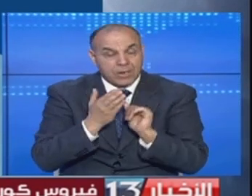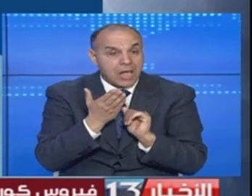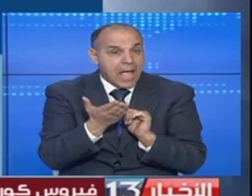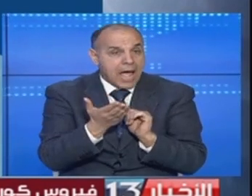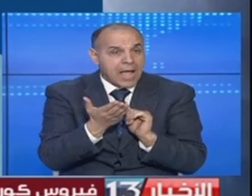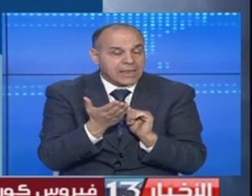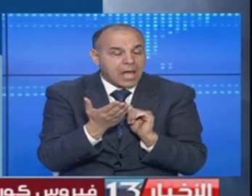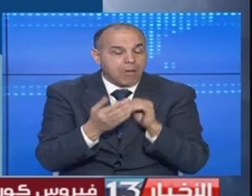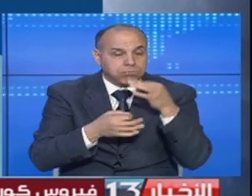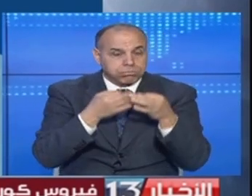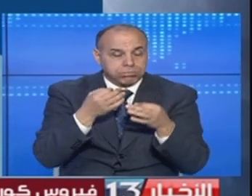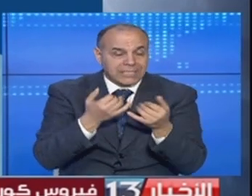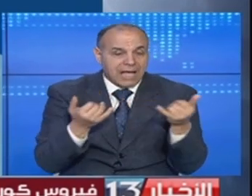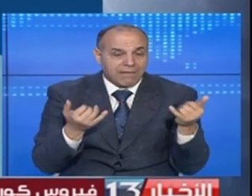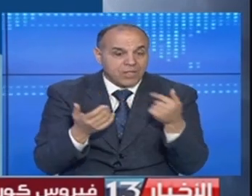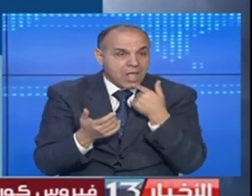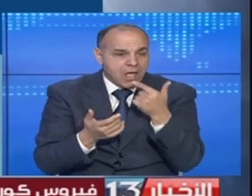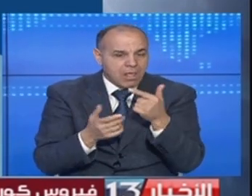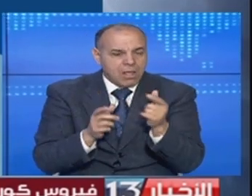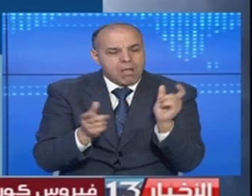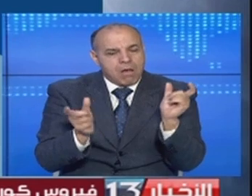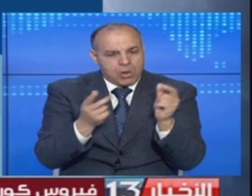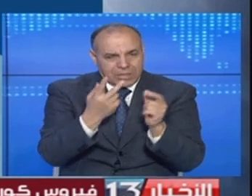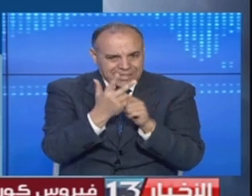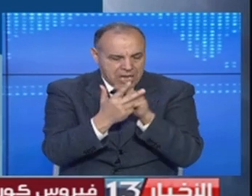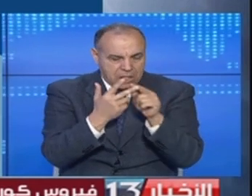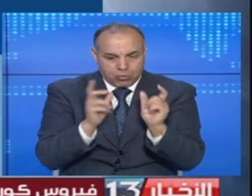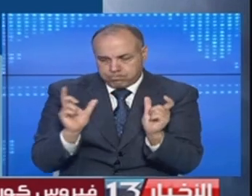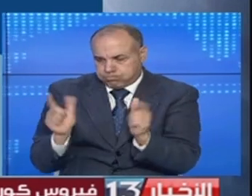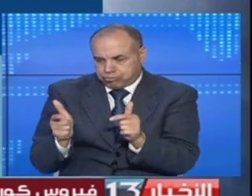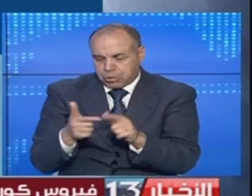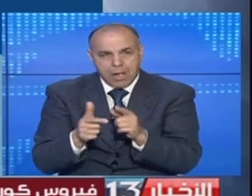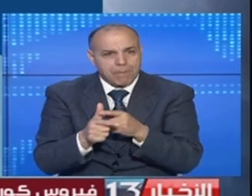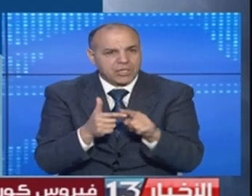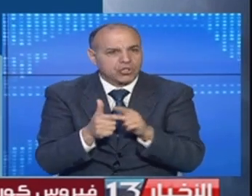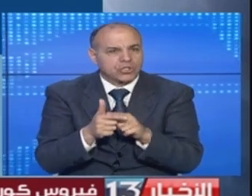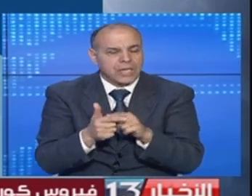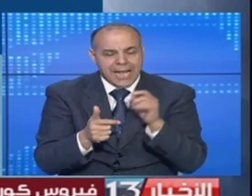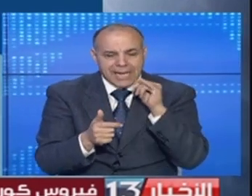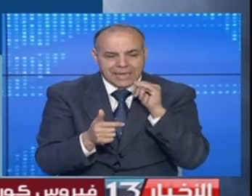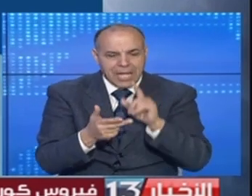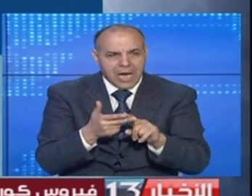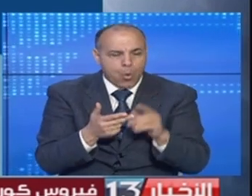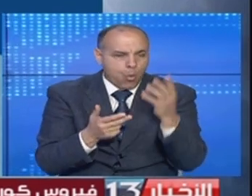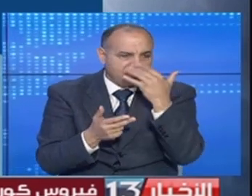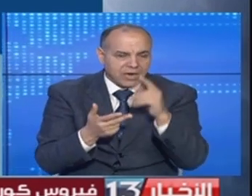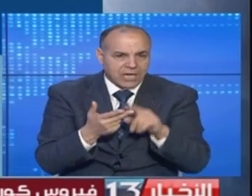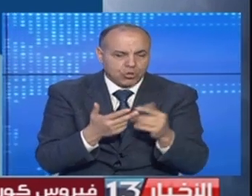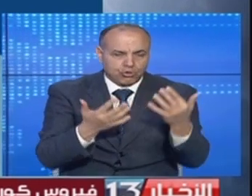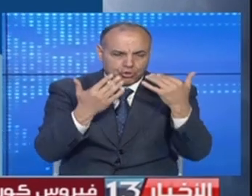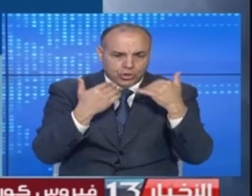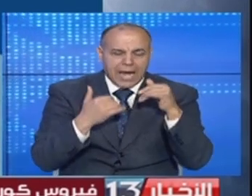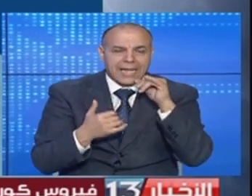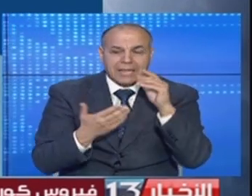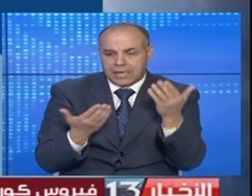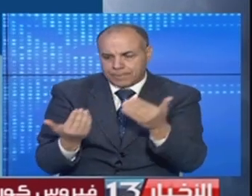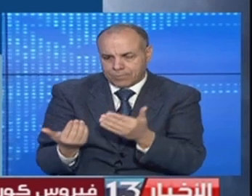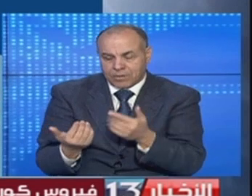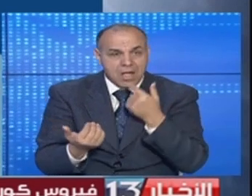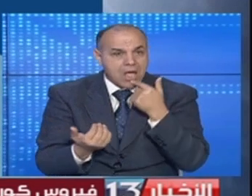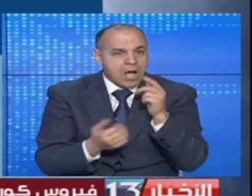حد ذاته في تصريح صحفي انه اخضاع هؤلاء الاشخاص وهم من جنسيات ايطاليه وافريقيه قادمه من ايطاليا